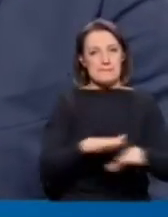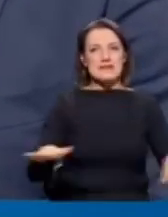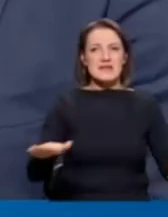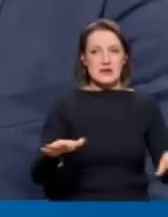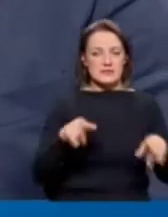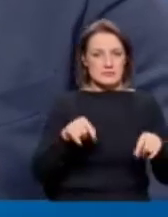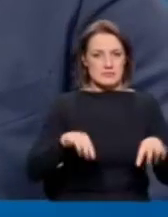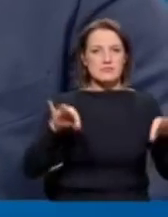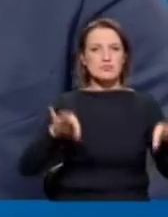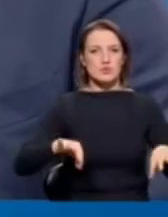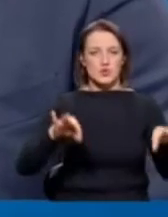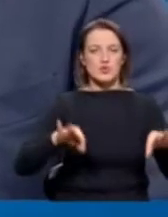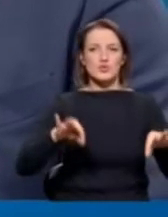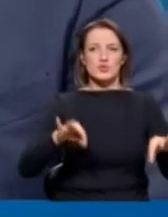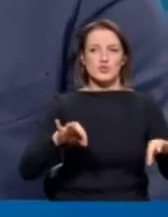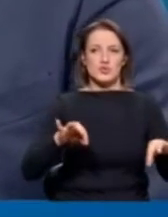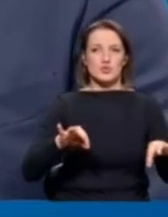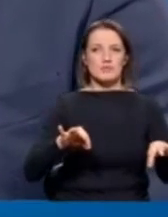bugün